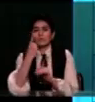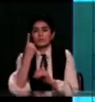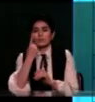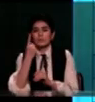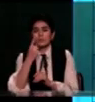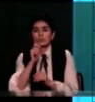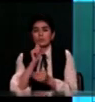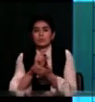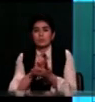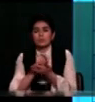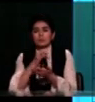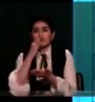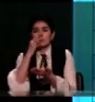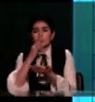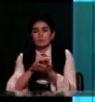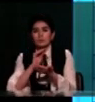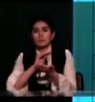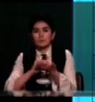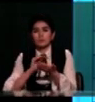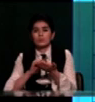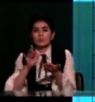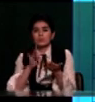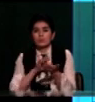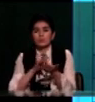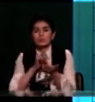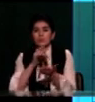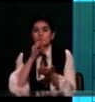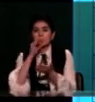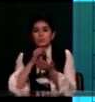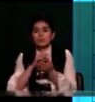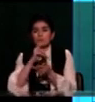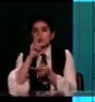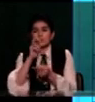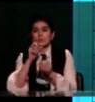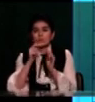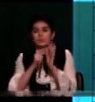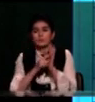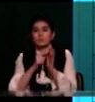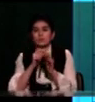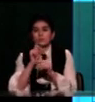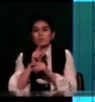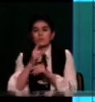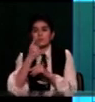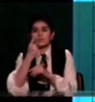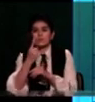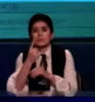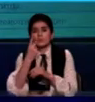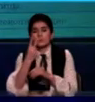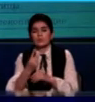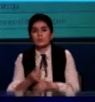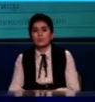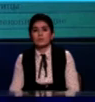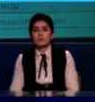207-208. Первое задание – ответить письменно в тетрадь на вопросы страницы 207, задания 1 и